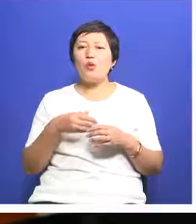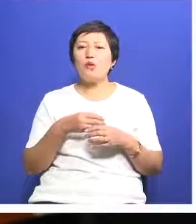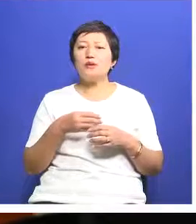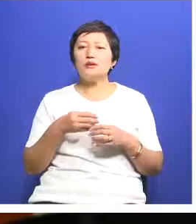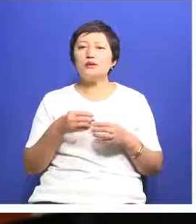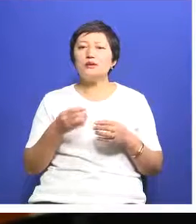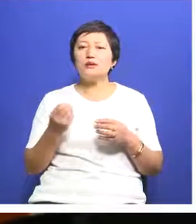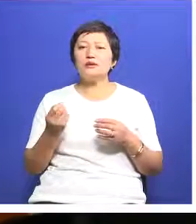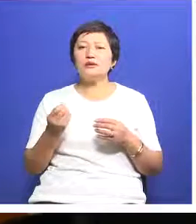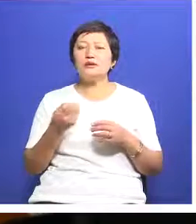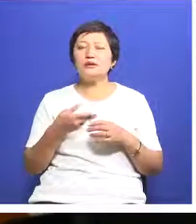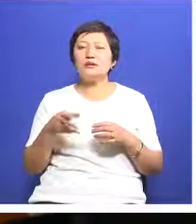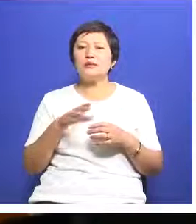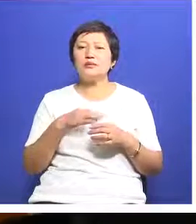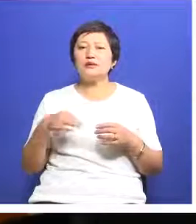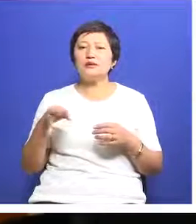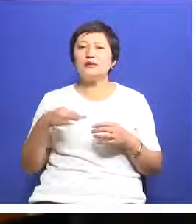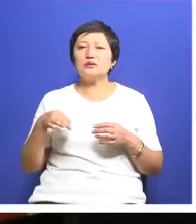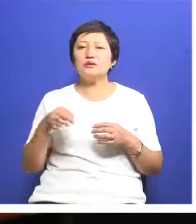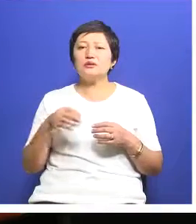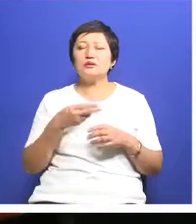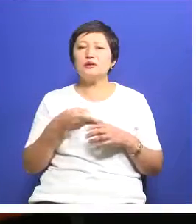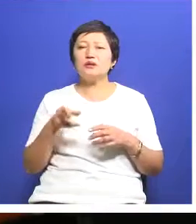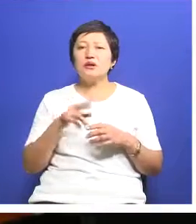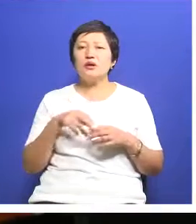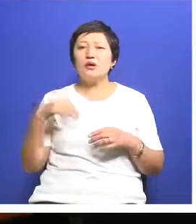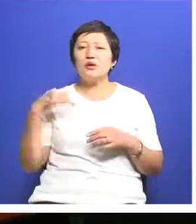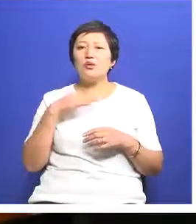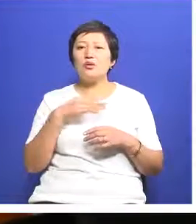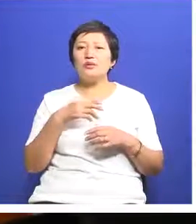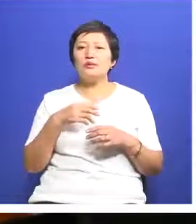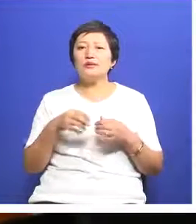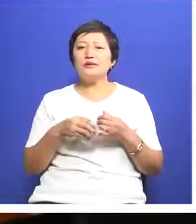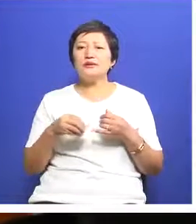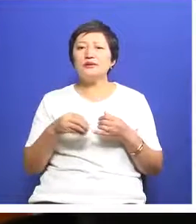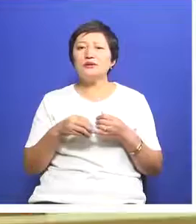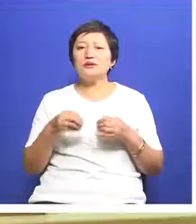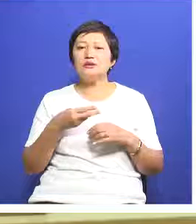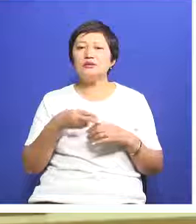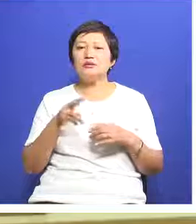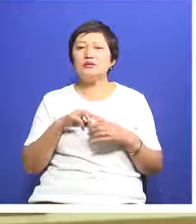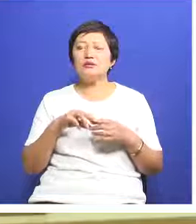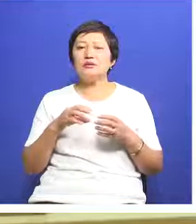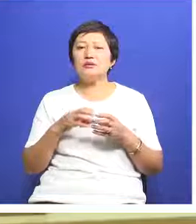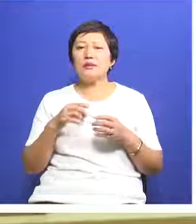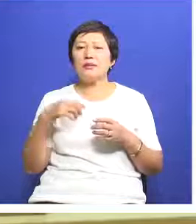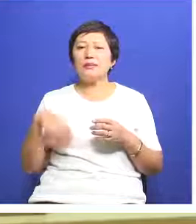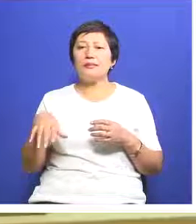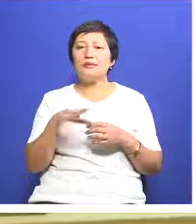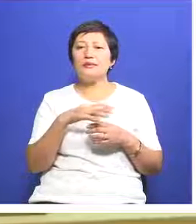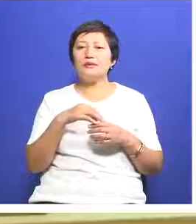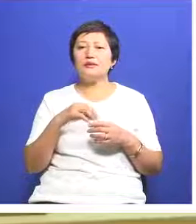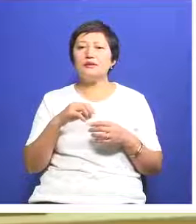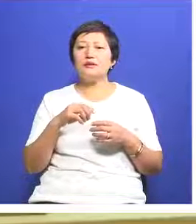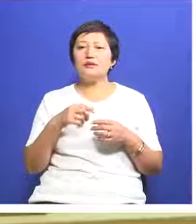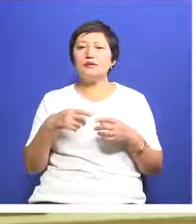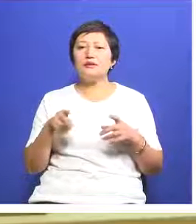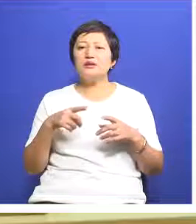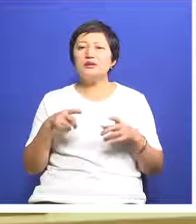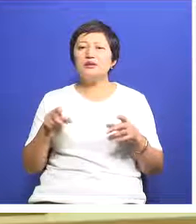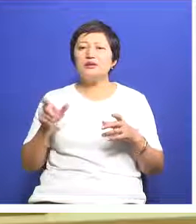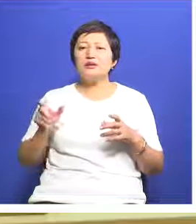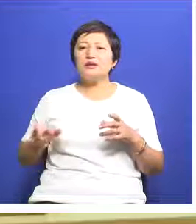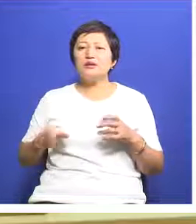кіші, басқа округтерге қарағанда кішілеу. Бізде көпшілігі егіндік жер. Бірақ осыған қарамай біз жаңағы жекелеп алған